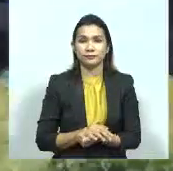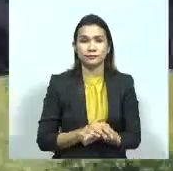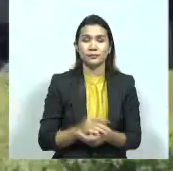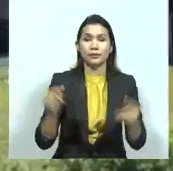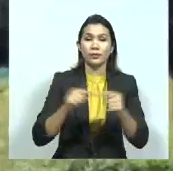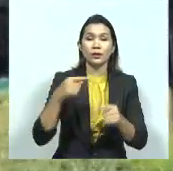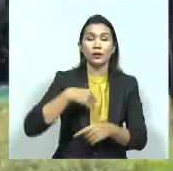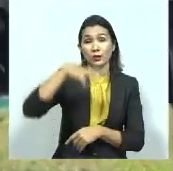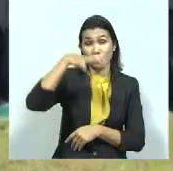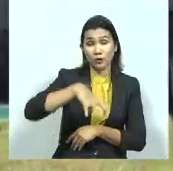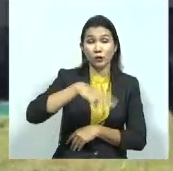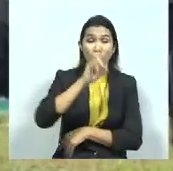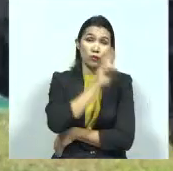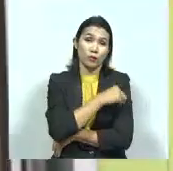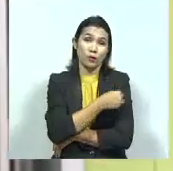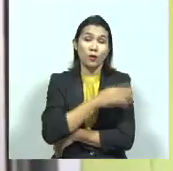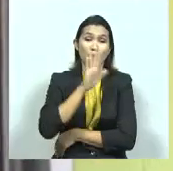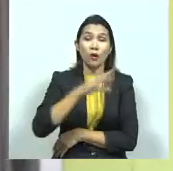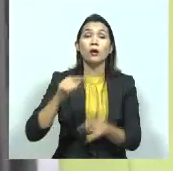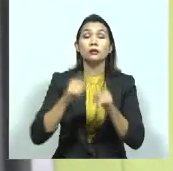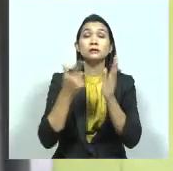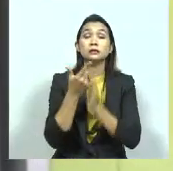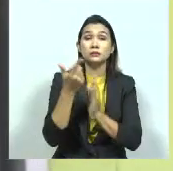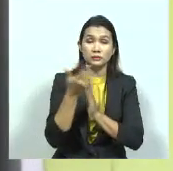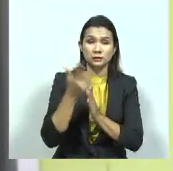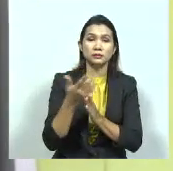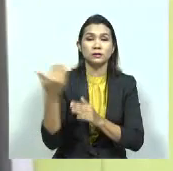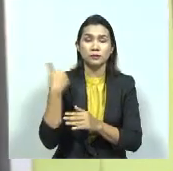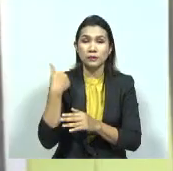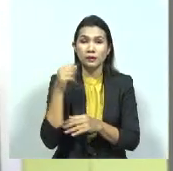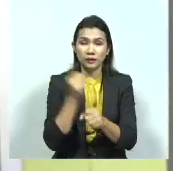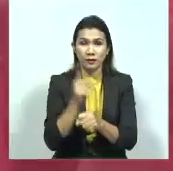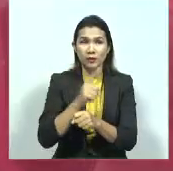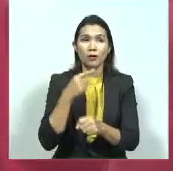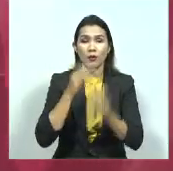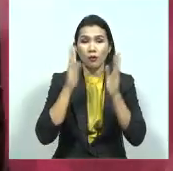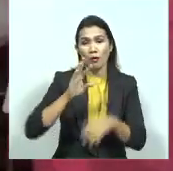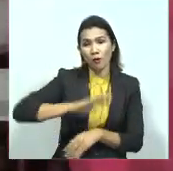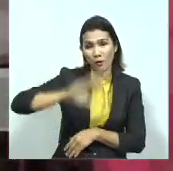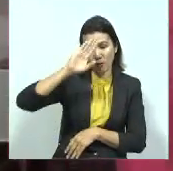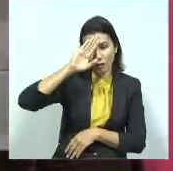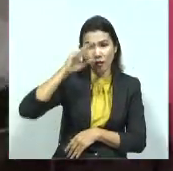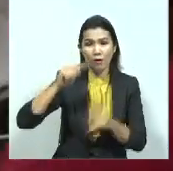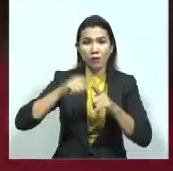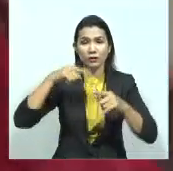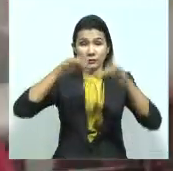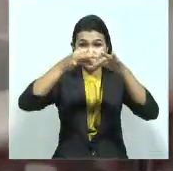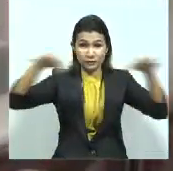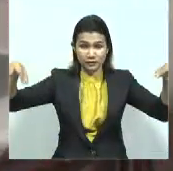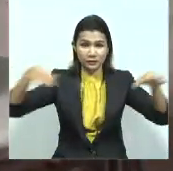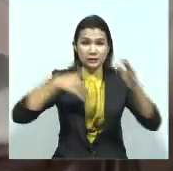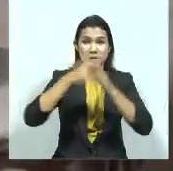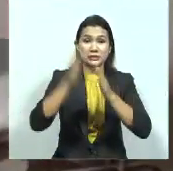ที่ตึกผู้ป่วยในโรงพยาบาลเชียงคานอำเภอเชียงคานจังหวัดเลยนะคะเขามีการรักษาผู้ป่วยโรคไข้เลือดออกด้วยการกางมุ้ง3